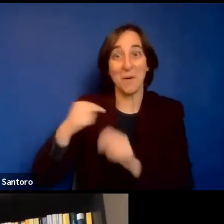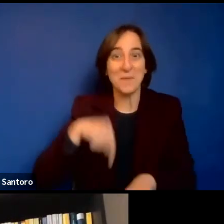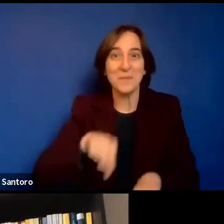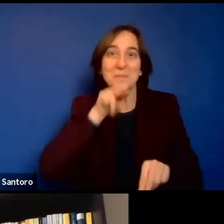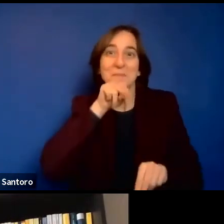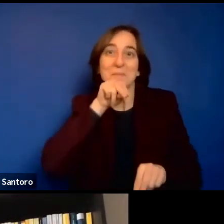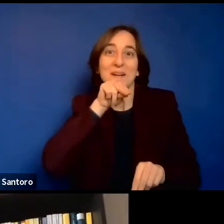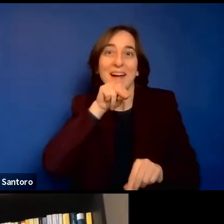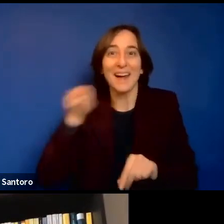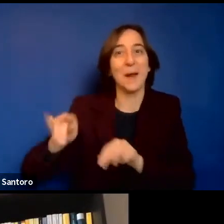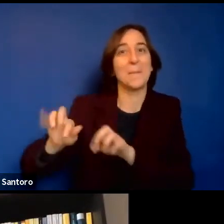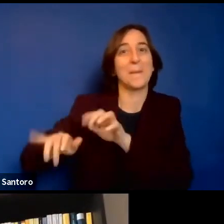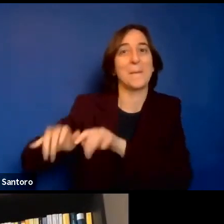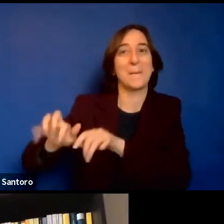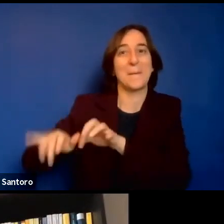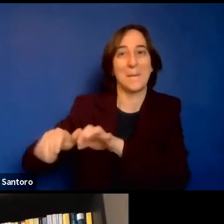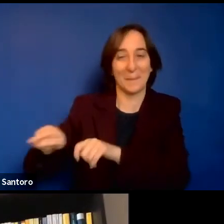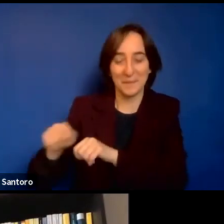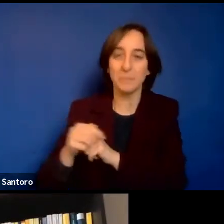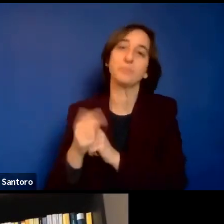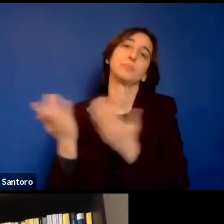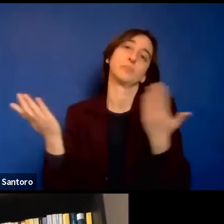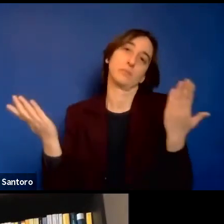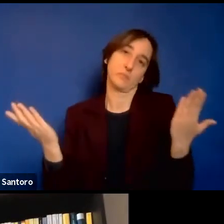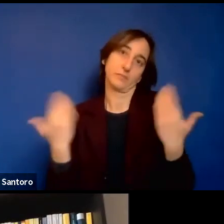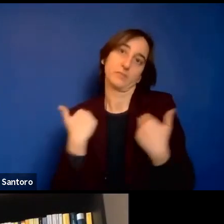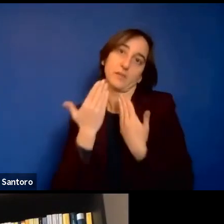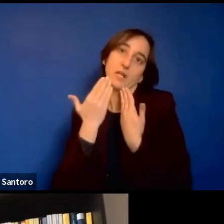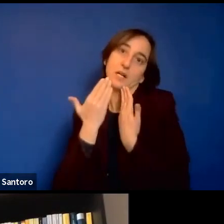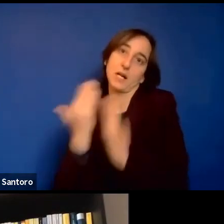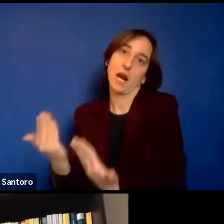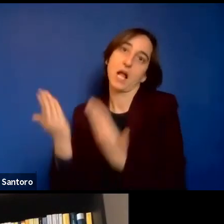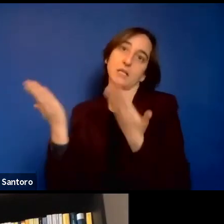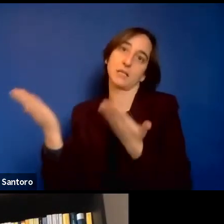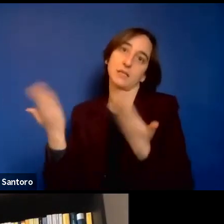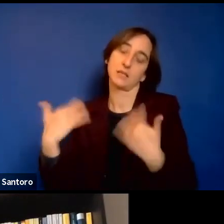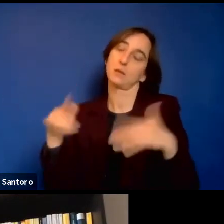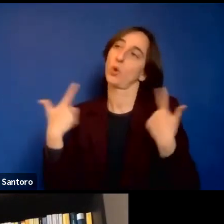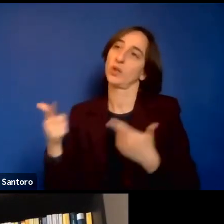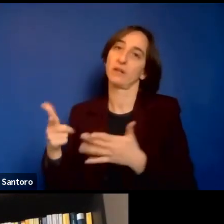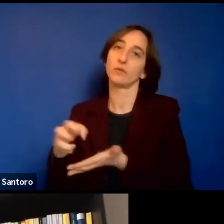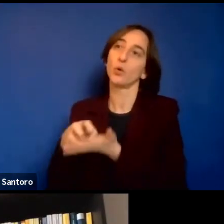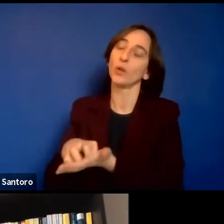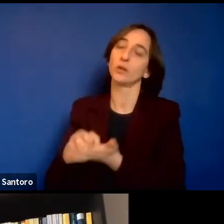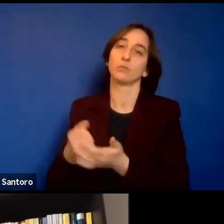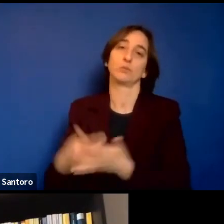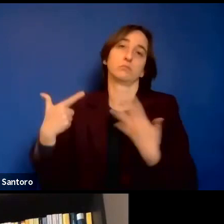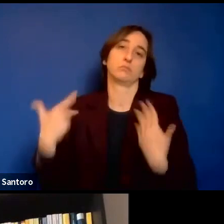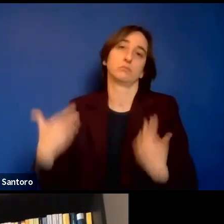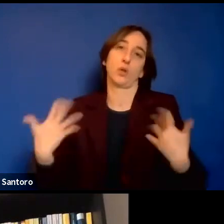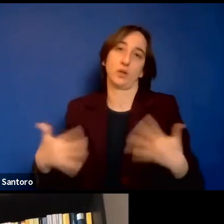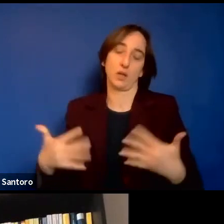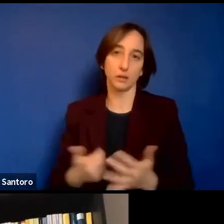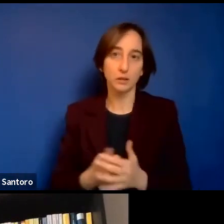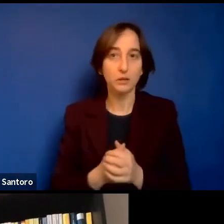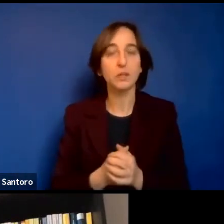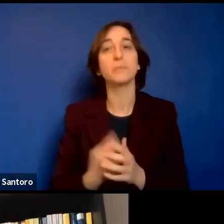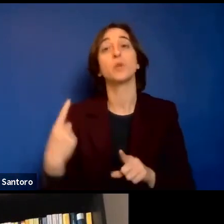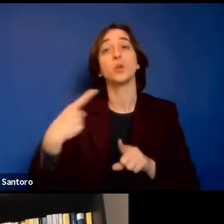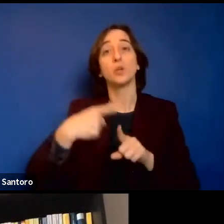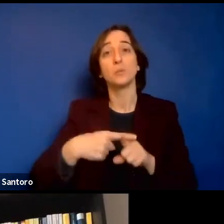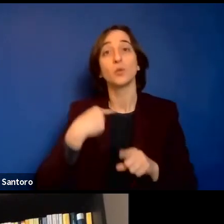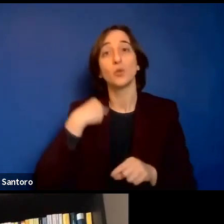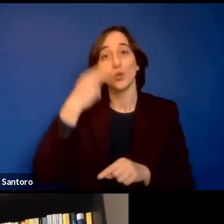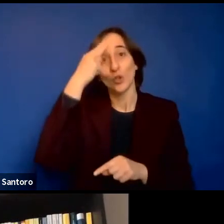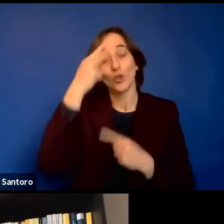noi parliamo e ringraziamo moltissimo per questo preziosissimo contributo. Ricordo anche che per chi